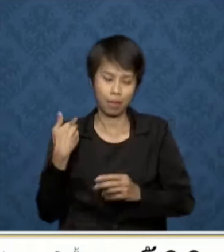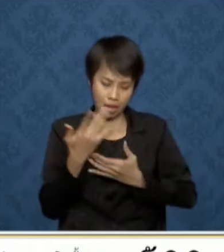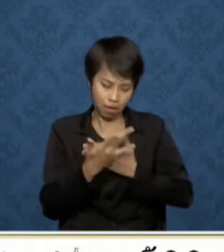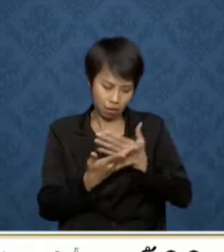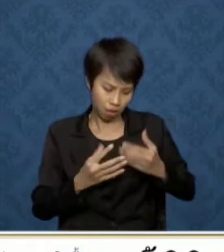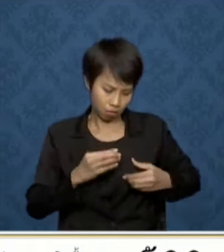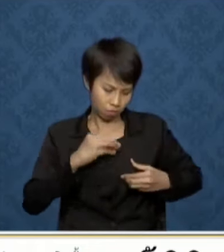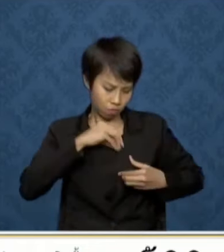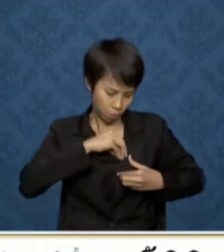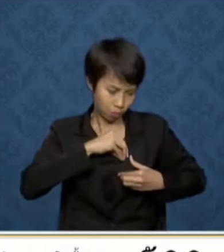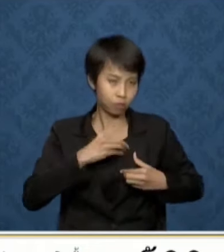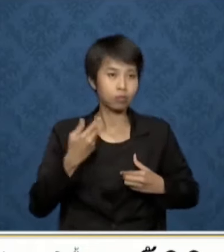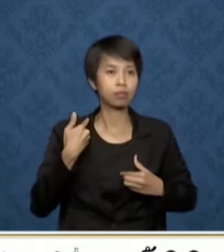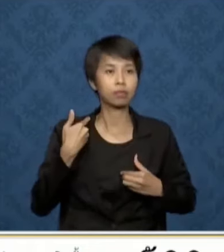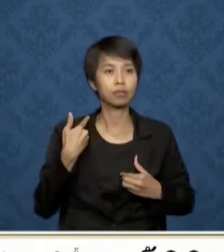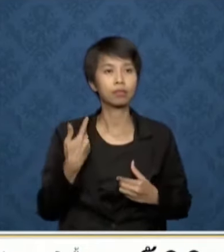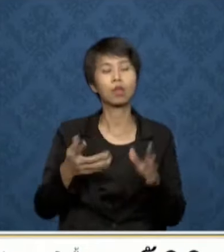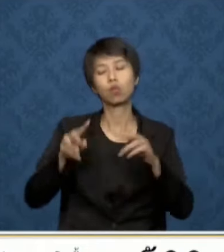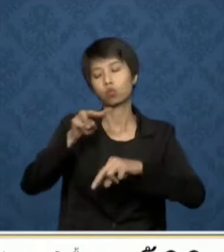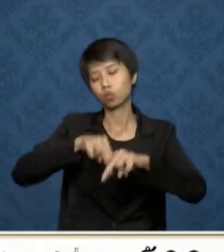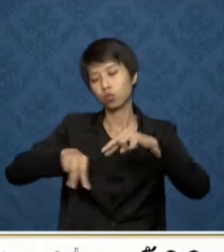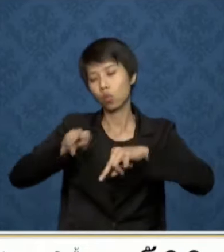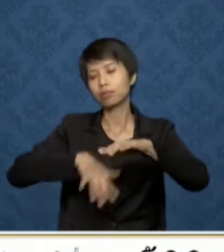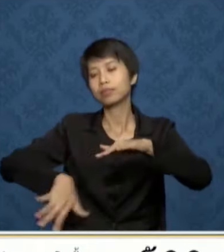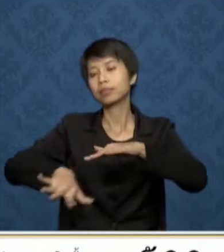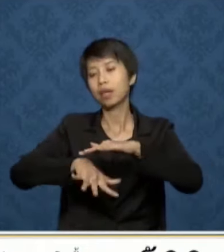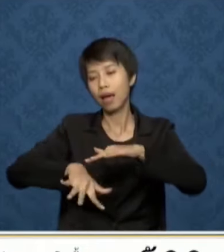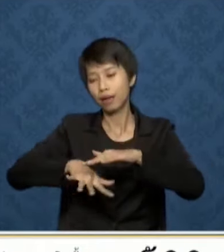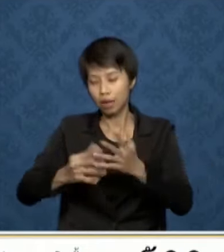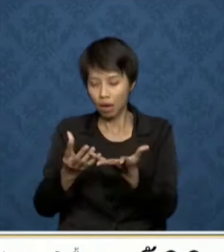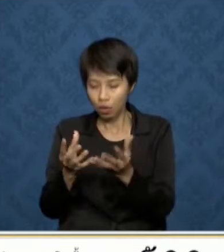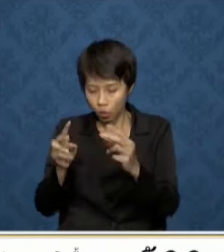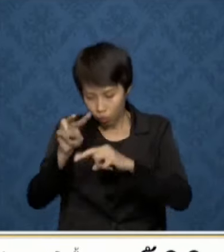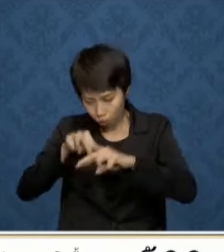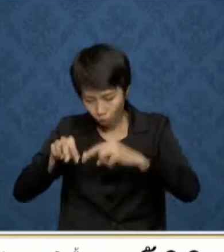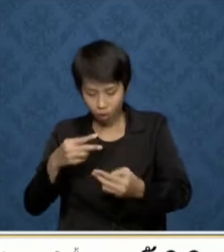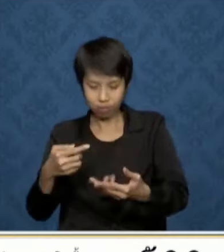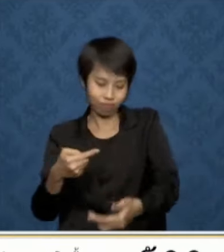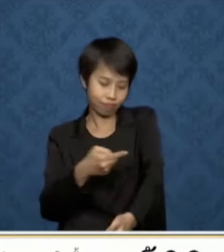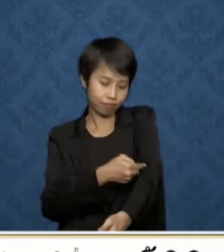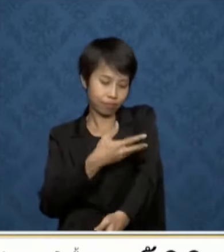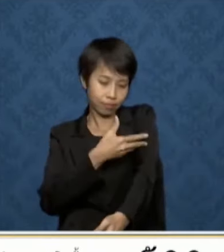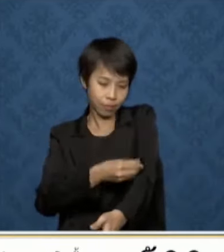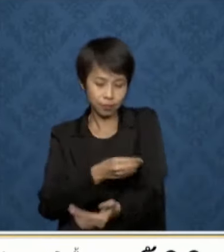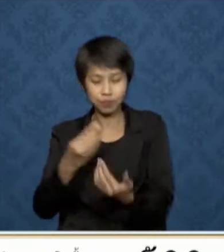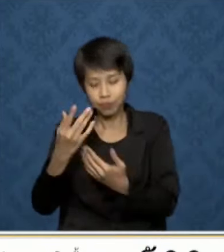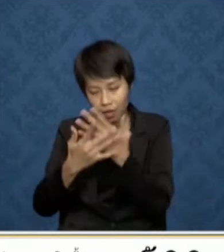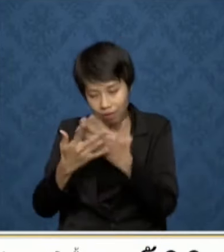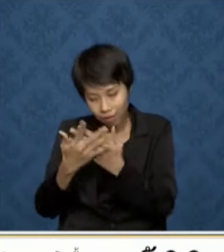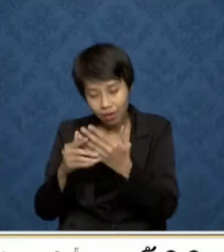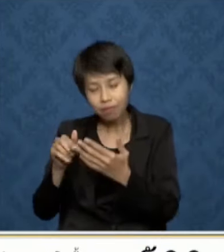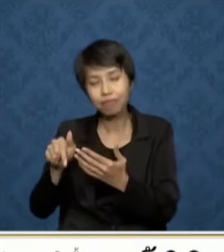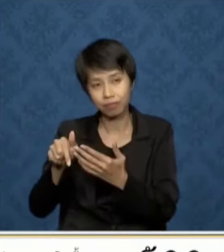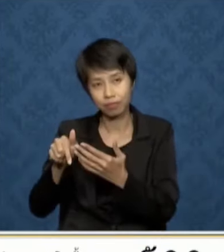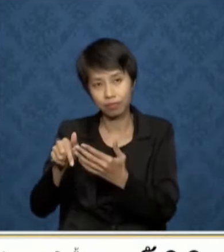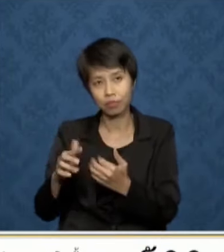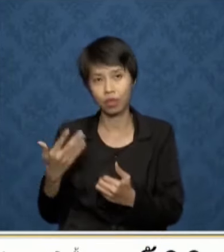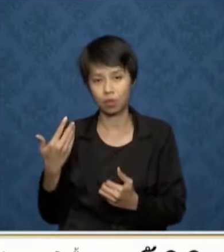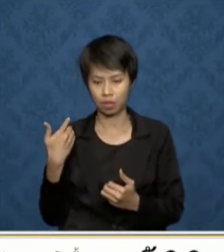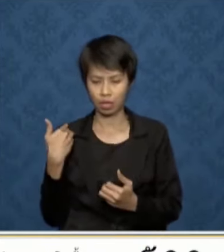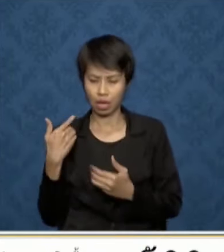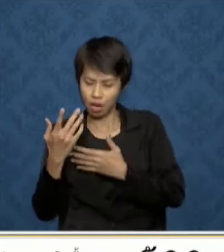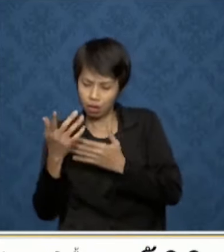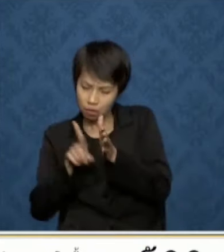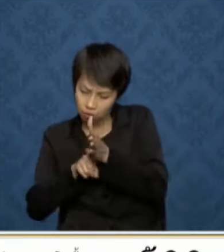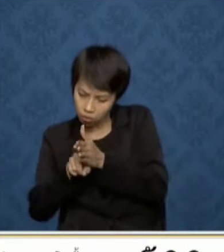เอาไแยกโลกได้Basic แทั่วไป ตรวนบเมเลือด เพเมอกี้เราตองแยกอะไรครับเยอะหมหใจอัเสบ อาจจะดู มี